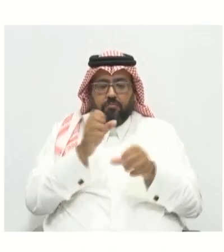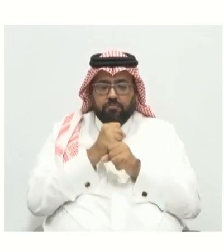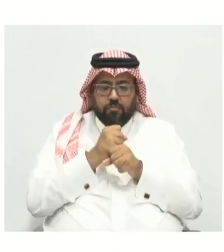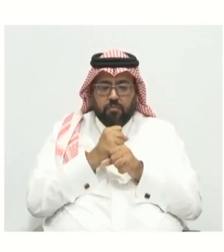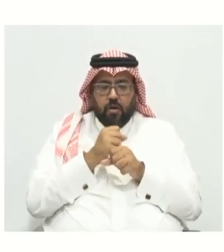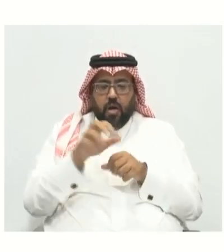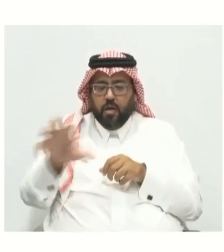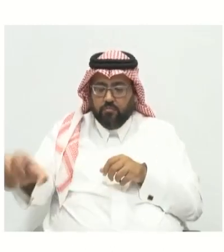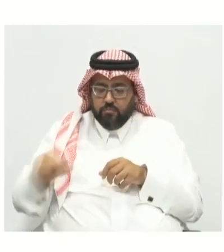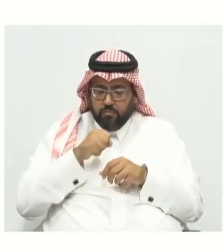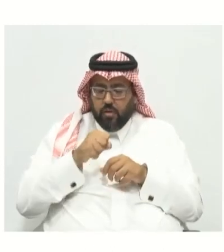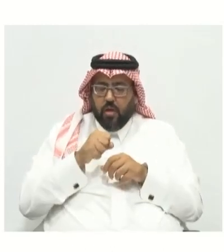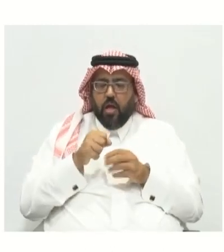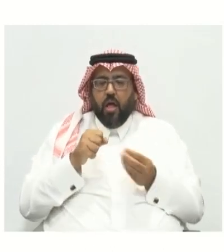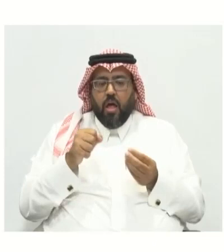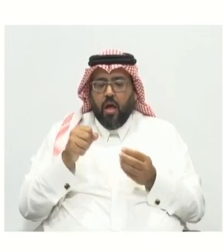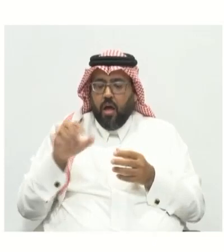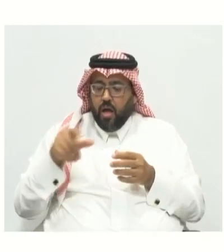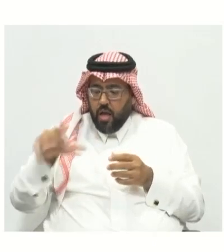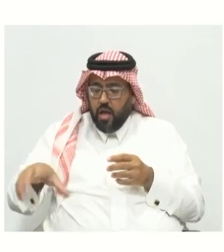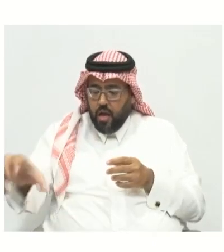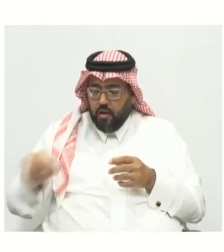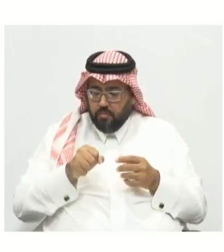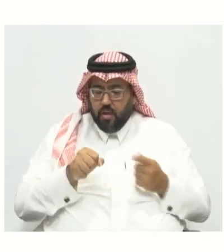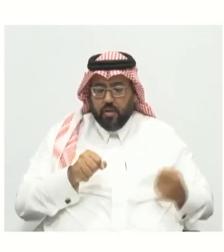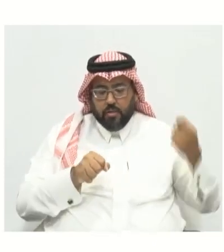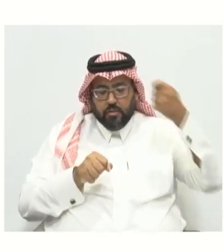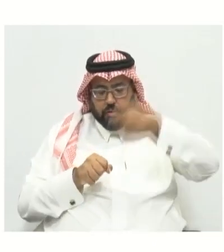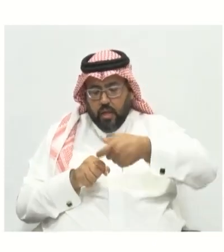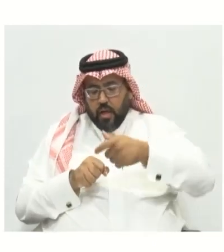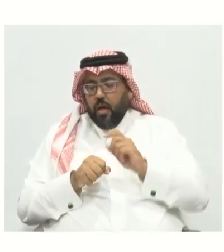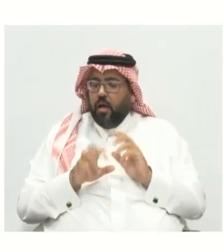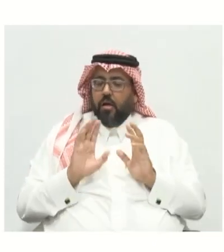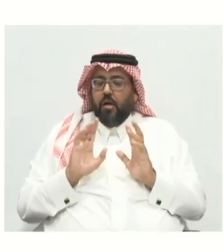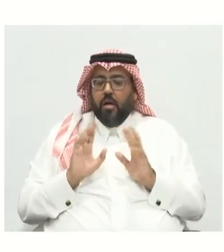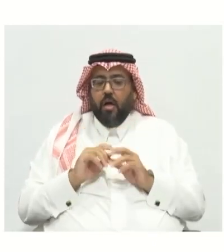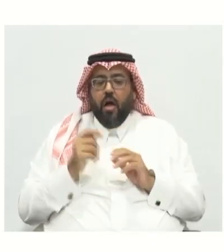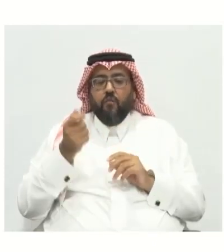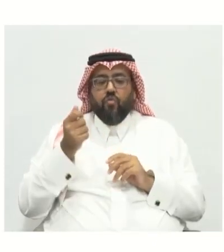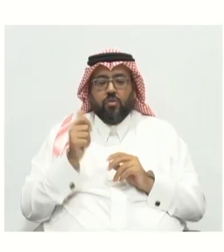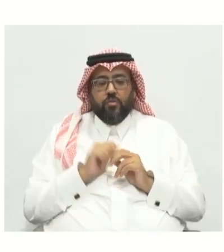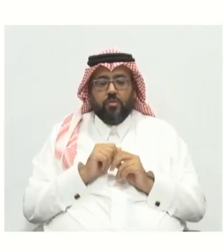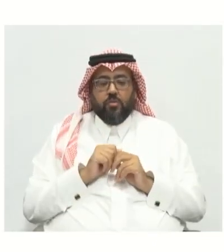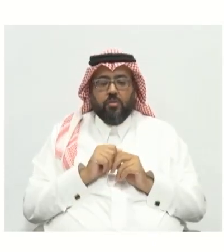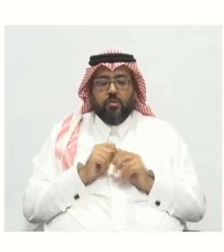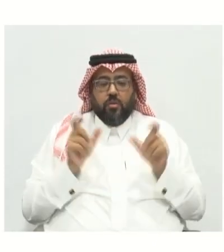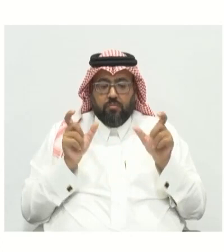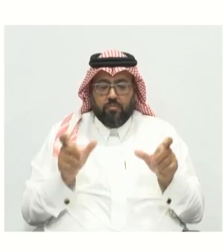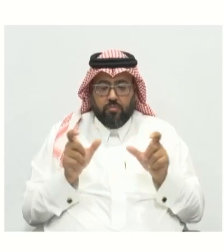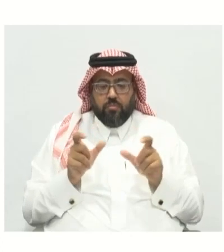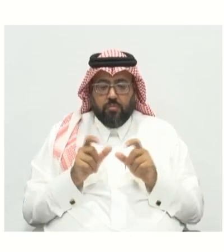للمصلحه العامه على ان يعوض المالك تعويضا عادلا رابعا الاموال ح حيث